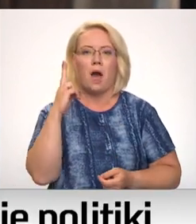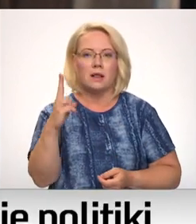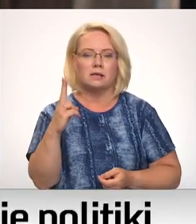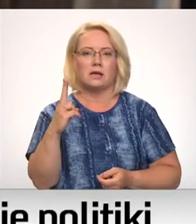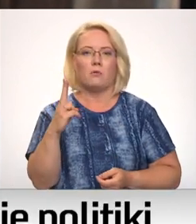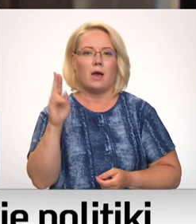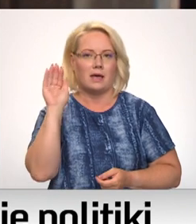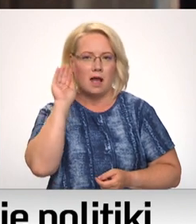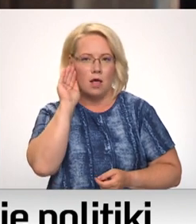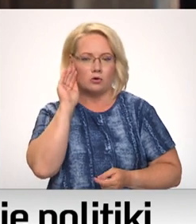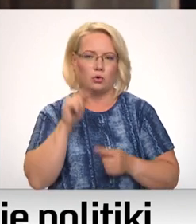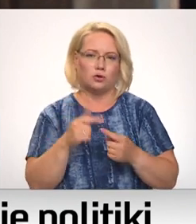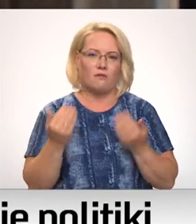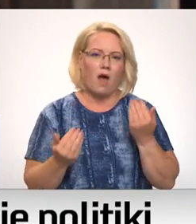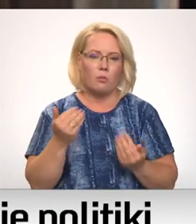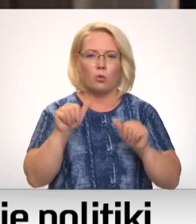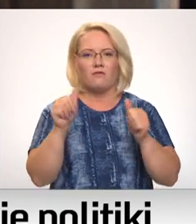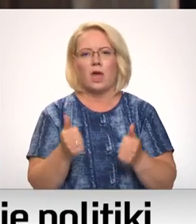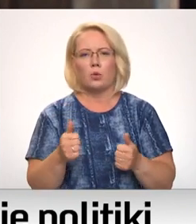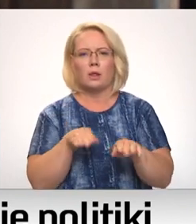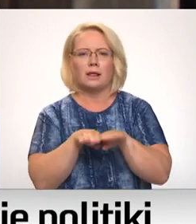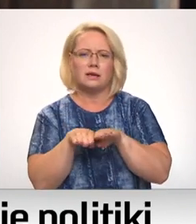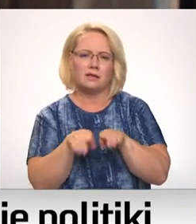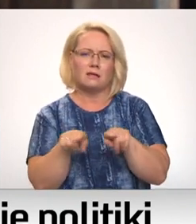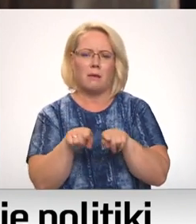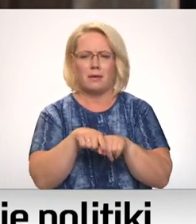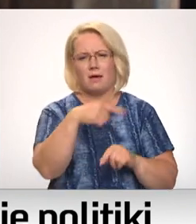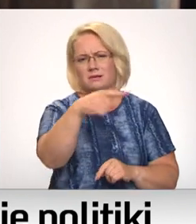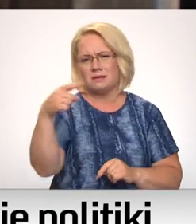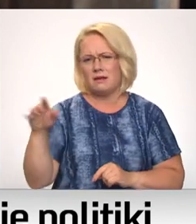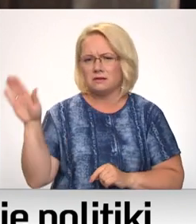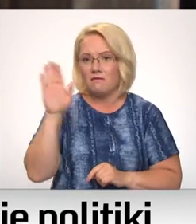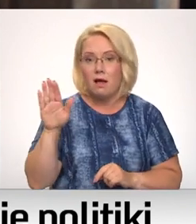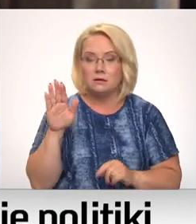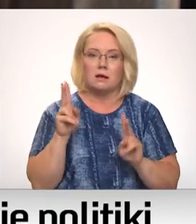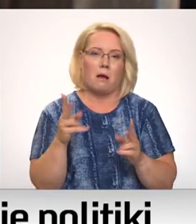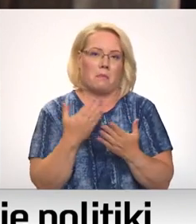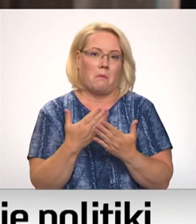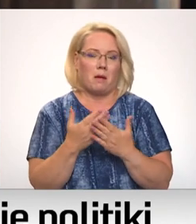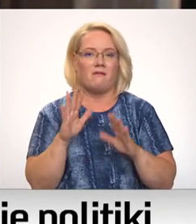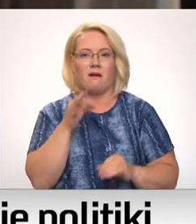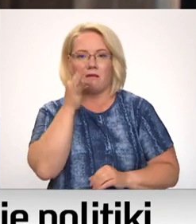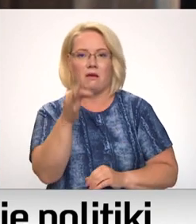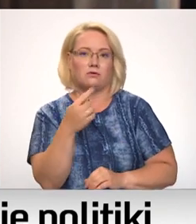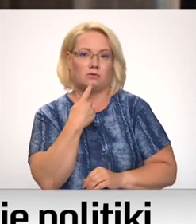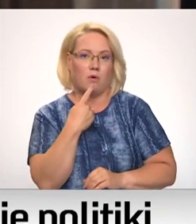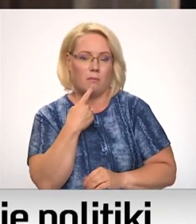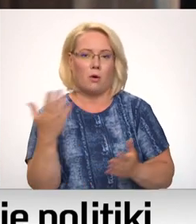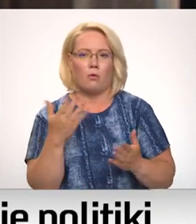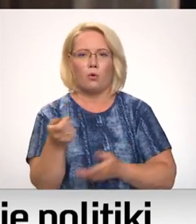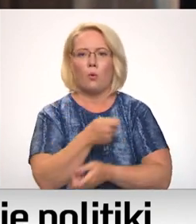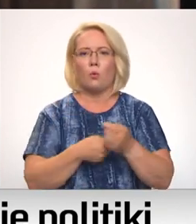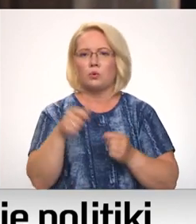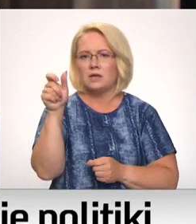ka ieklausoties un varbūt veidojot līdzīgi, kā tas varbūt ir daudzās citās valstīs, kā piemēru var pieminēt arī Somiju, kur uzņēmēji,